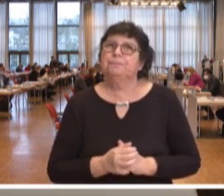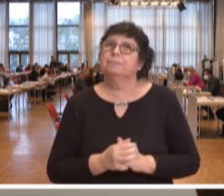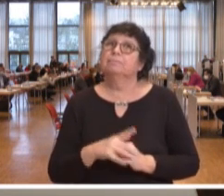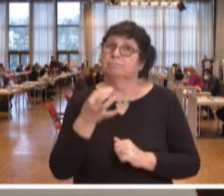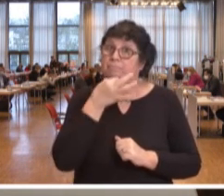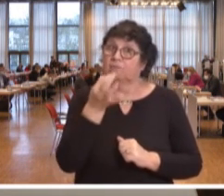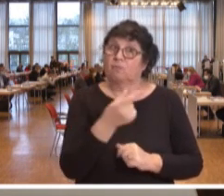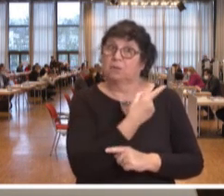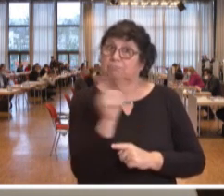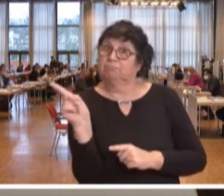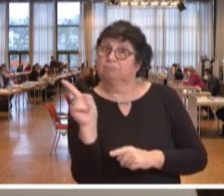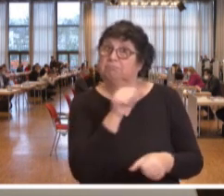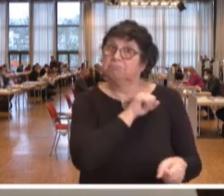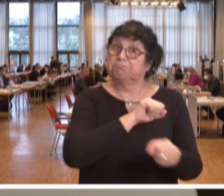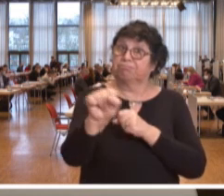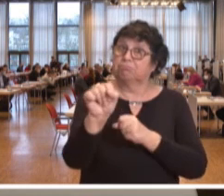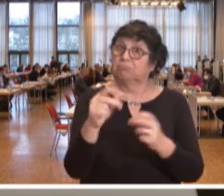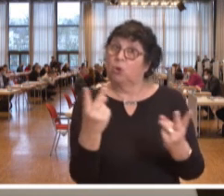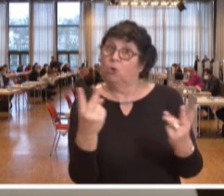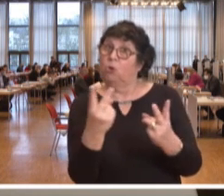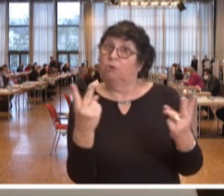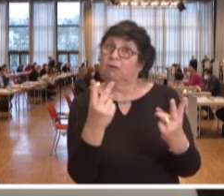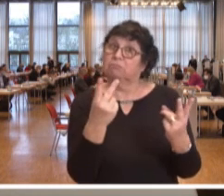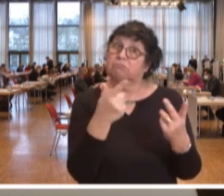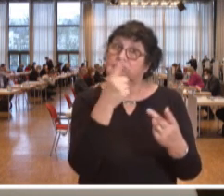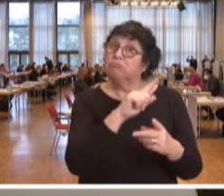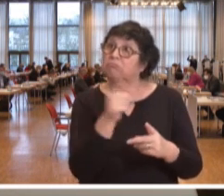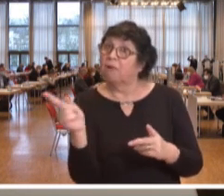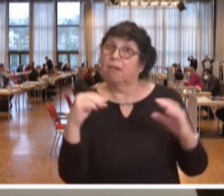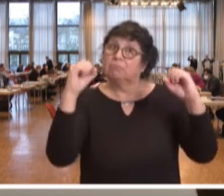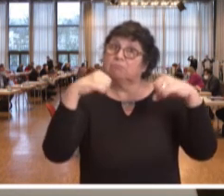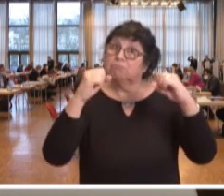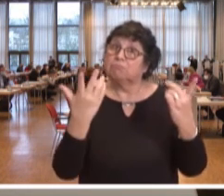Ich frage Sie, ob es Widerspruch gibt gegen die Strukturierung, gegen die so